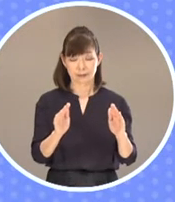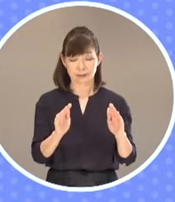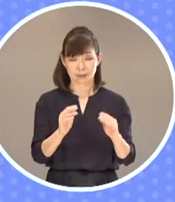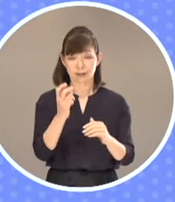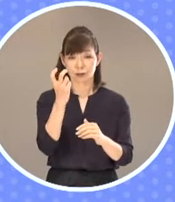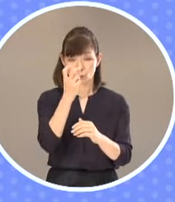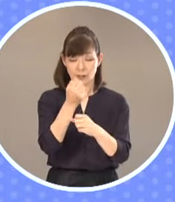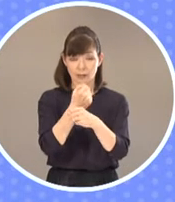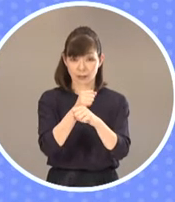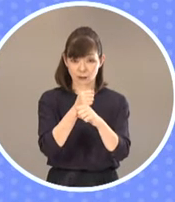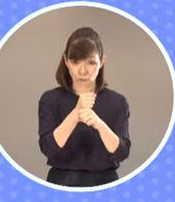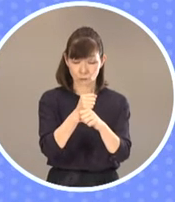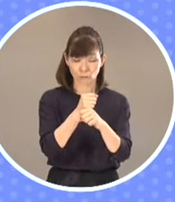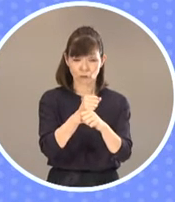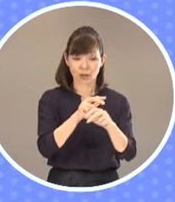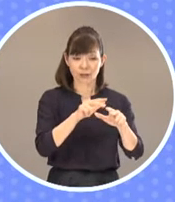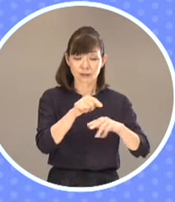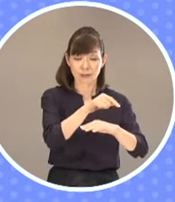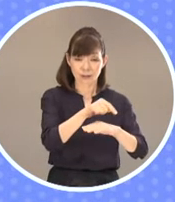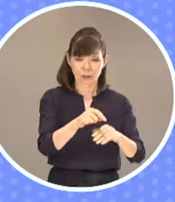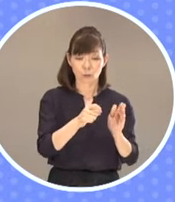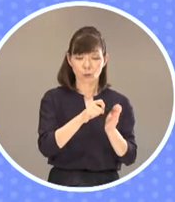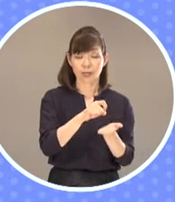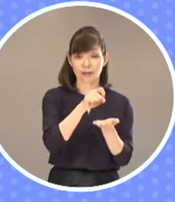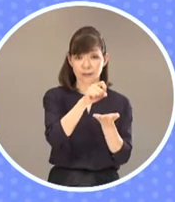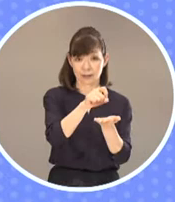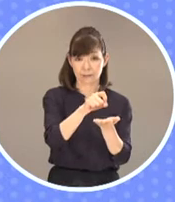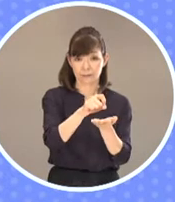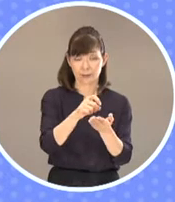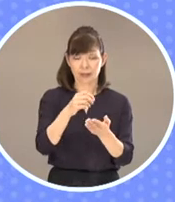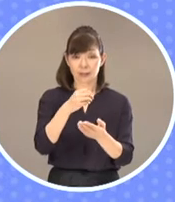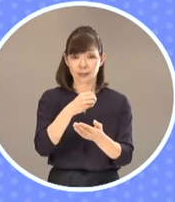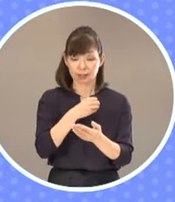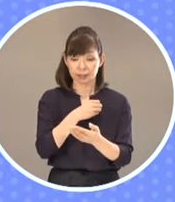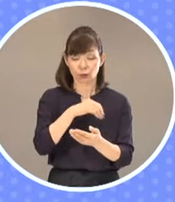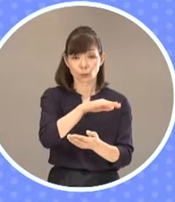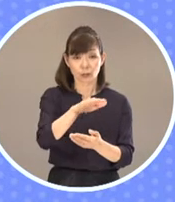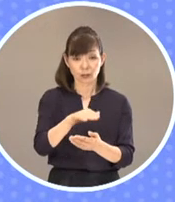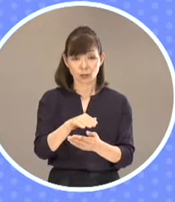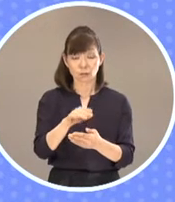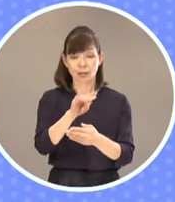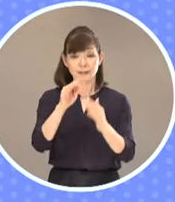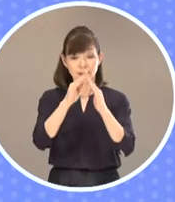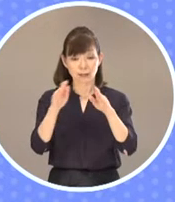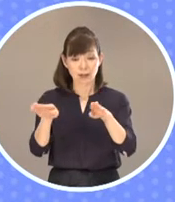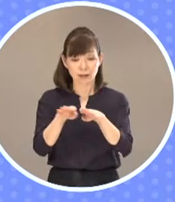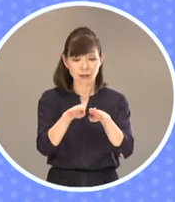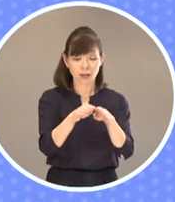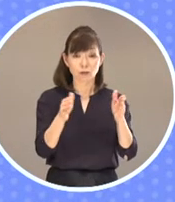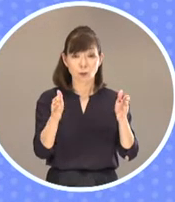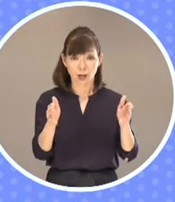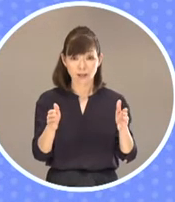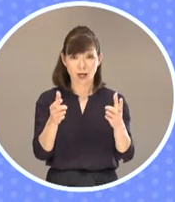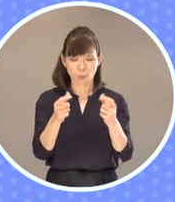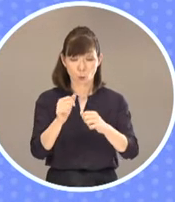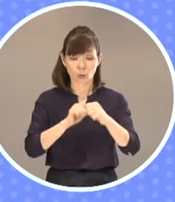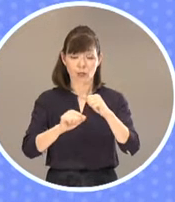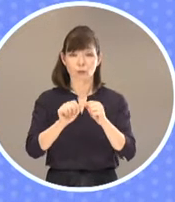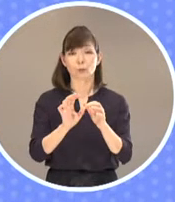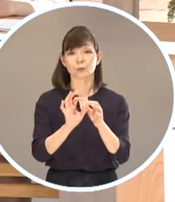調査・研究・政策の提言と議員の皆さんは議会の閉会中も活動し続けているんだ